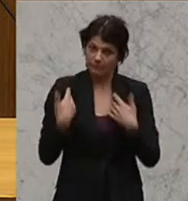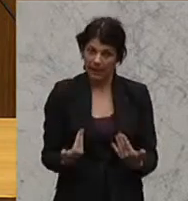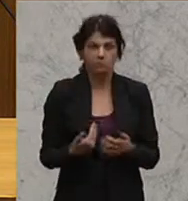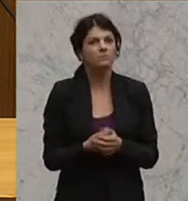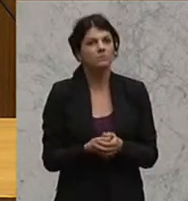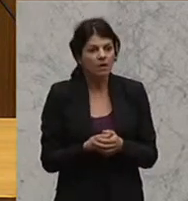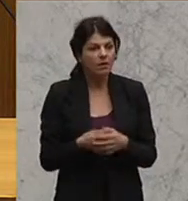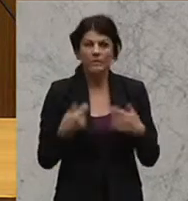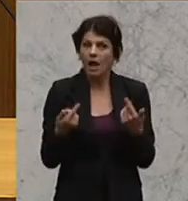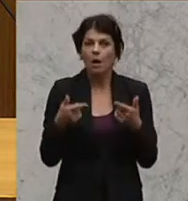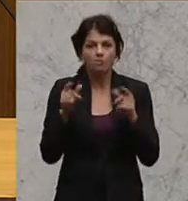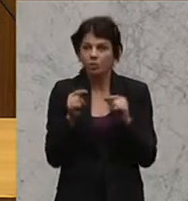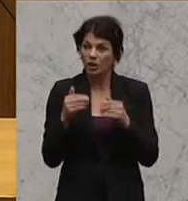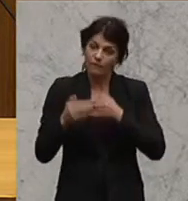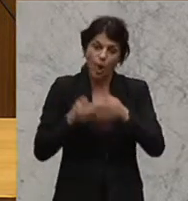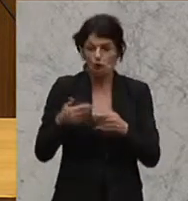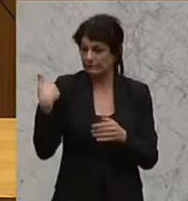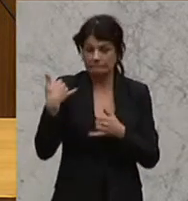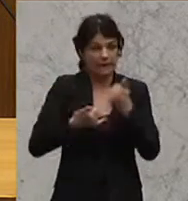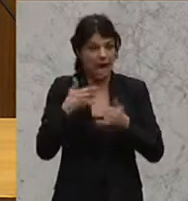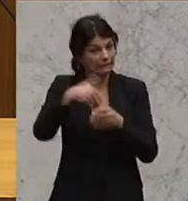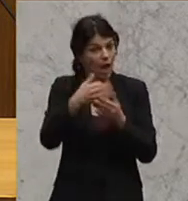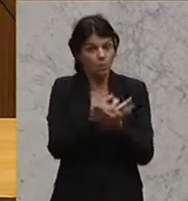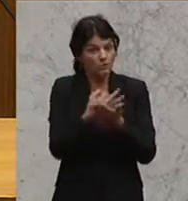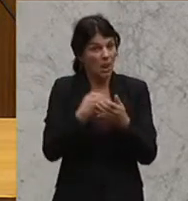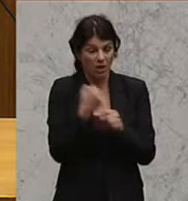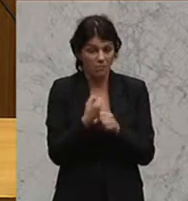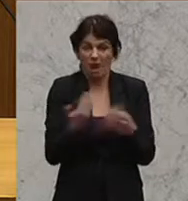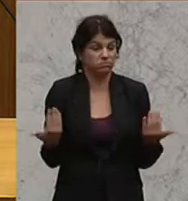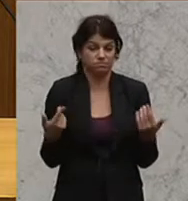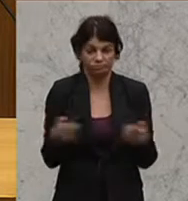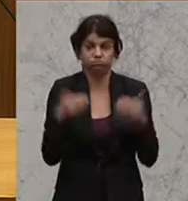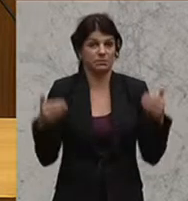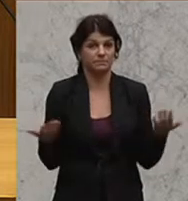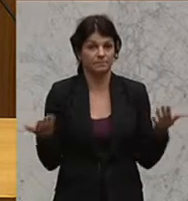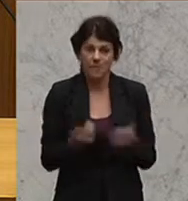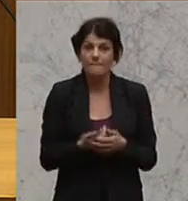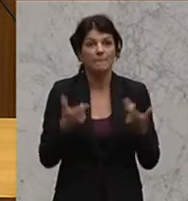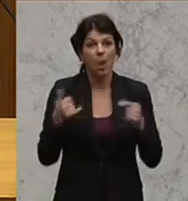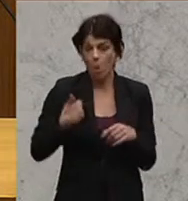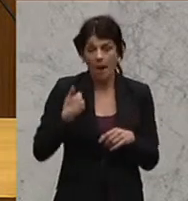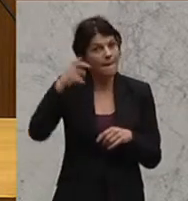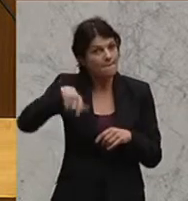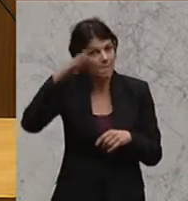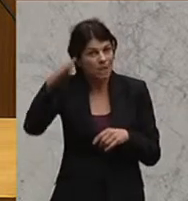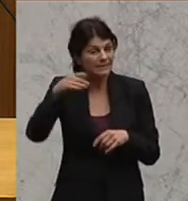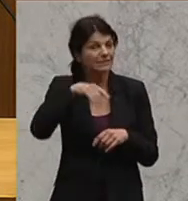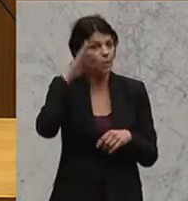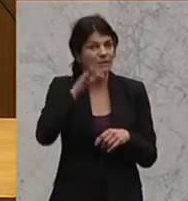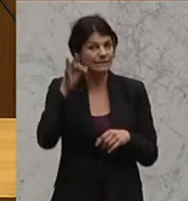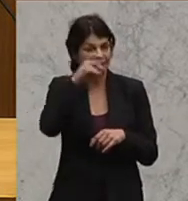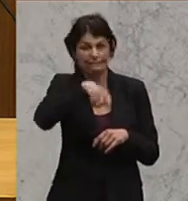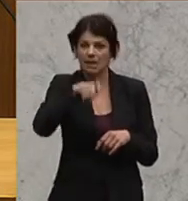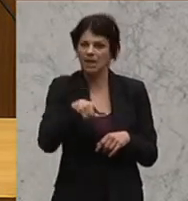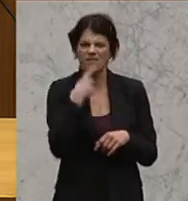Das konterkariere die Fortschritte, die in den letzten Jahren in der Ausbildung gemacht worden seien. Den jungen Polizisten und Polizistinnen werde